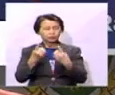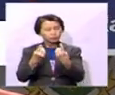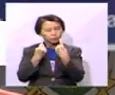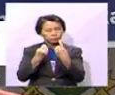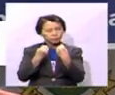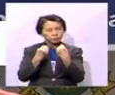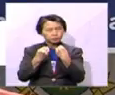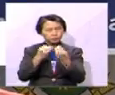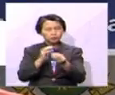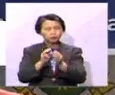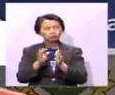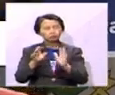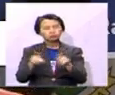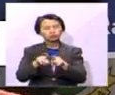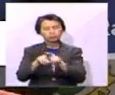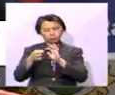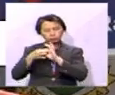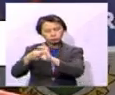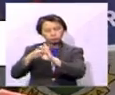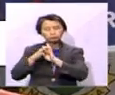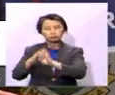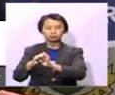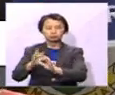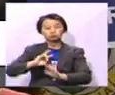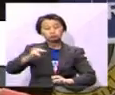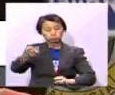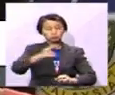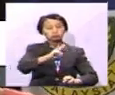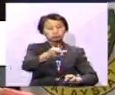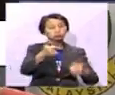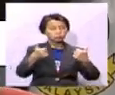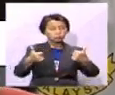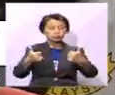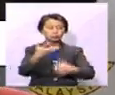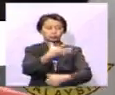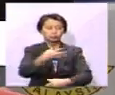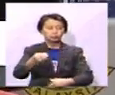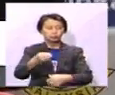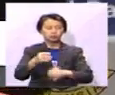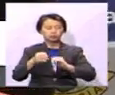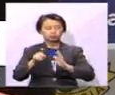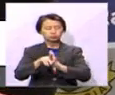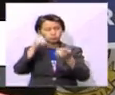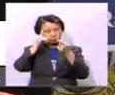rasa macam kerjasama antara satu sama lain. Apa?